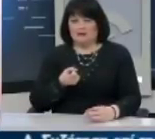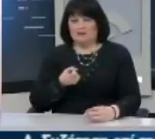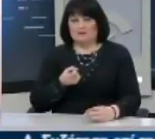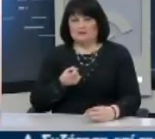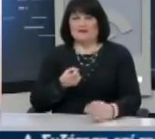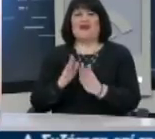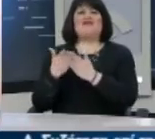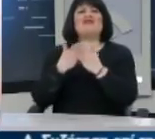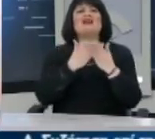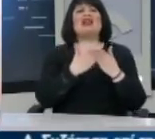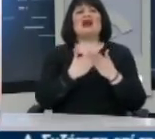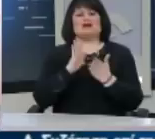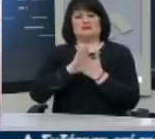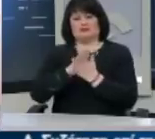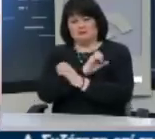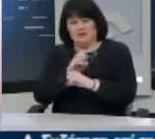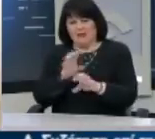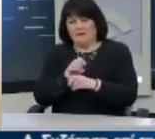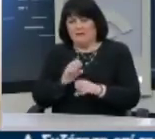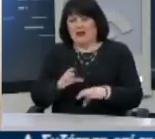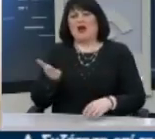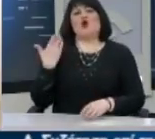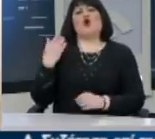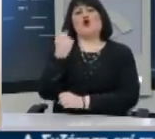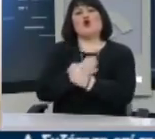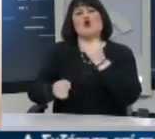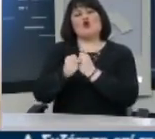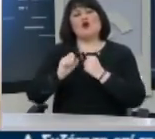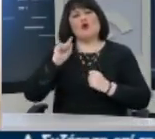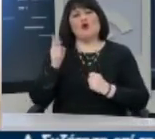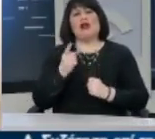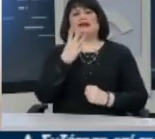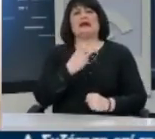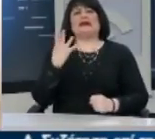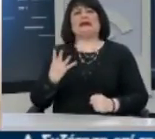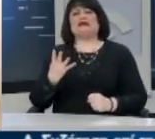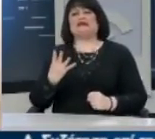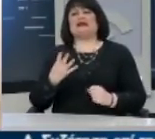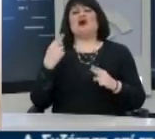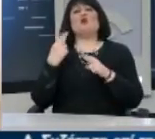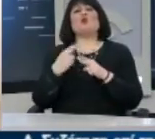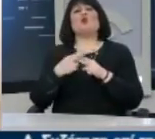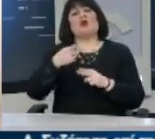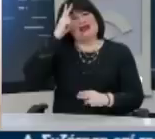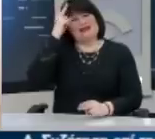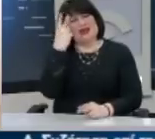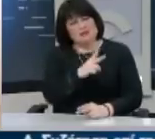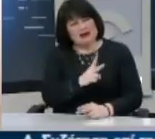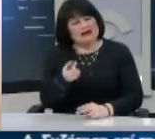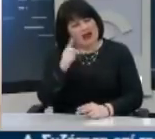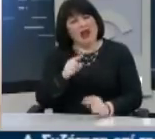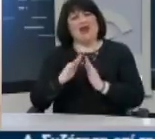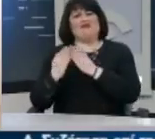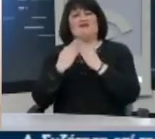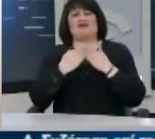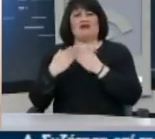όλα τα βιβλία που έχουνε κυκλοφορήσει τα τελευταία χρόνια τρία ή τέσσερα τουλάχιστον μεγάλα και των γερμανών και άλλα